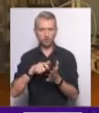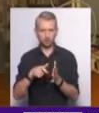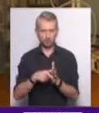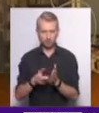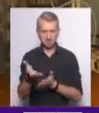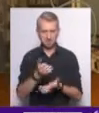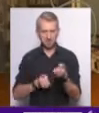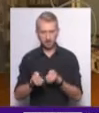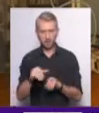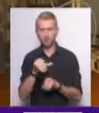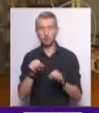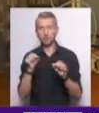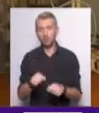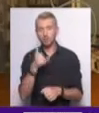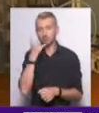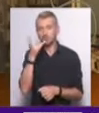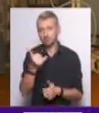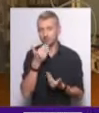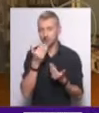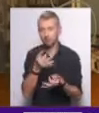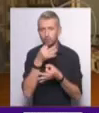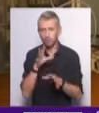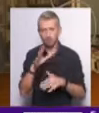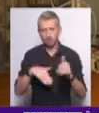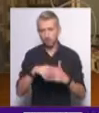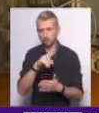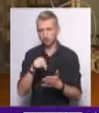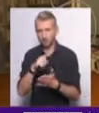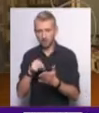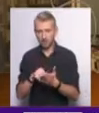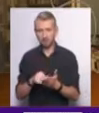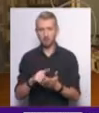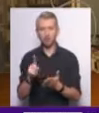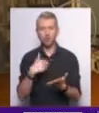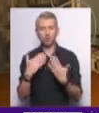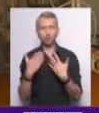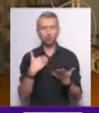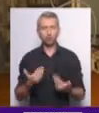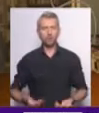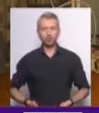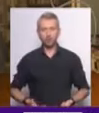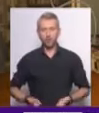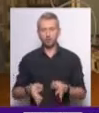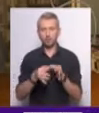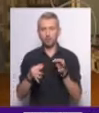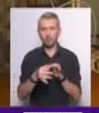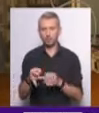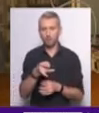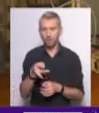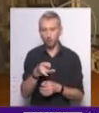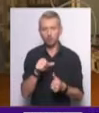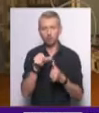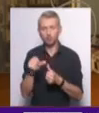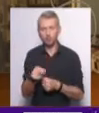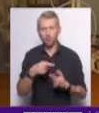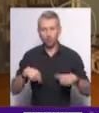депутатської приймальні, до якої ви так само можете звернутися з будь-якими практичними питаннями, які стосуються життя у Солом'янському районі, а особливо